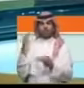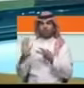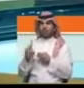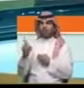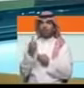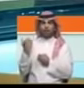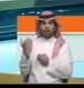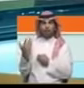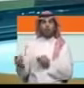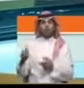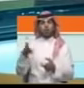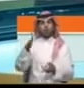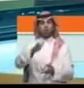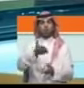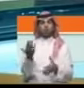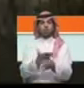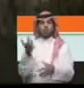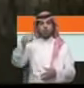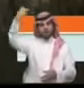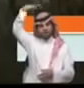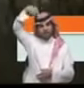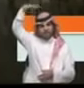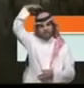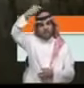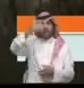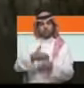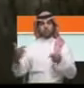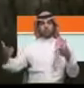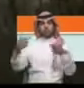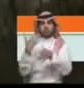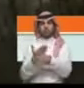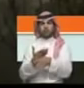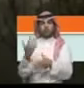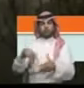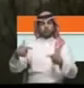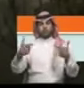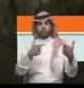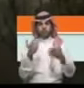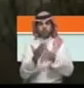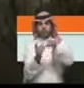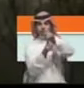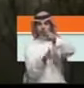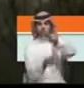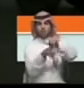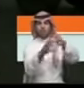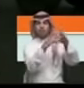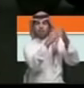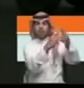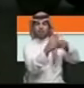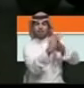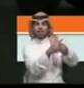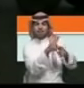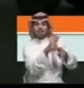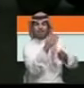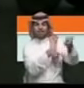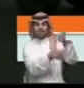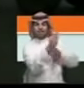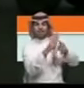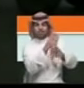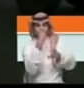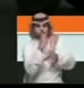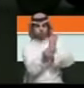في أفغانستان. وقالت وكالة أنباء أفغانية اليوم إن القوات الخاصة الأفغانية نفذت غارة على مصنع للقنابل بإقليم